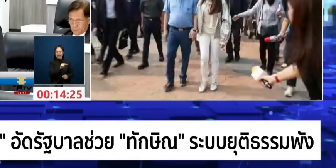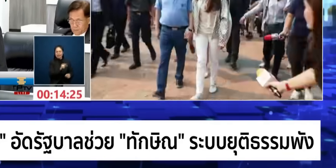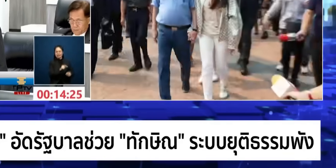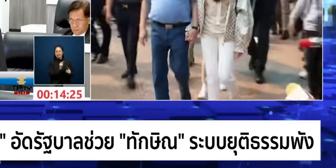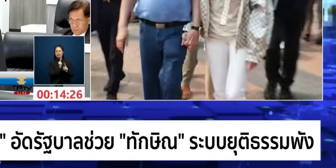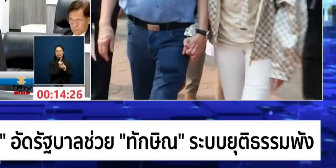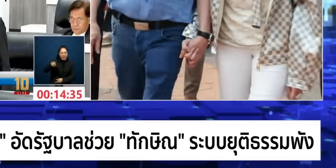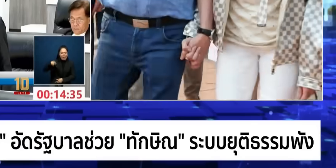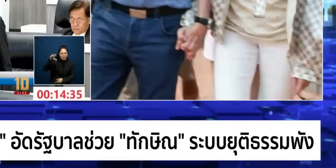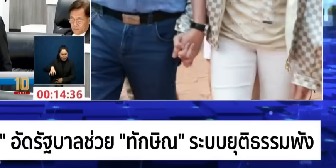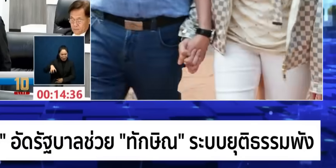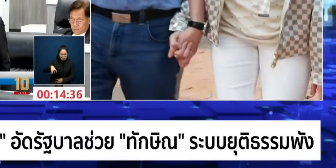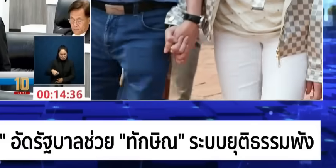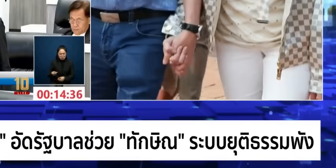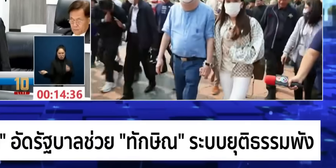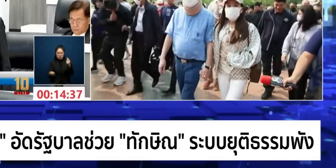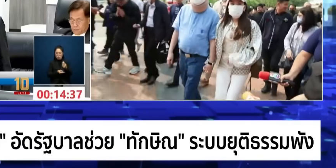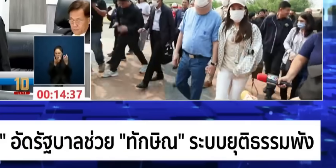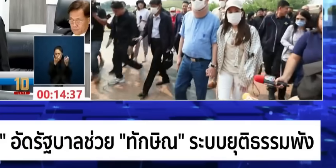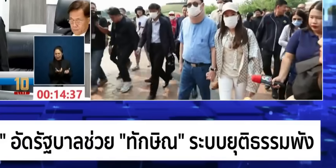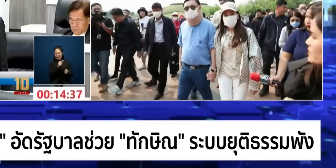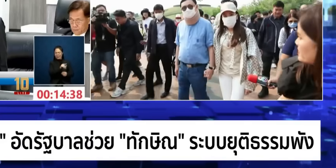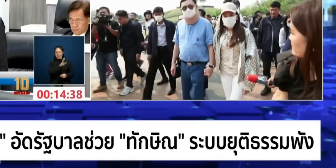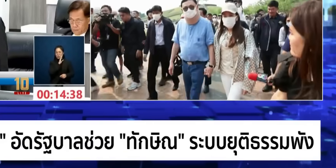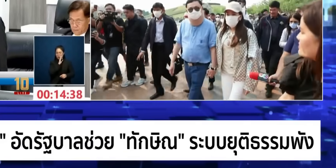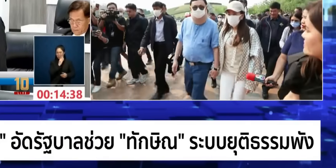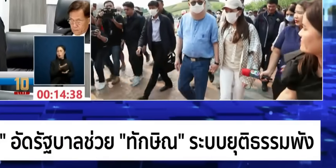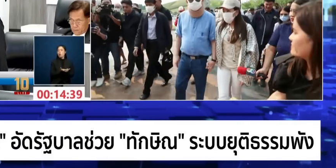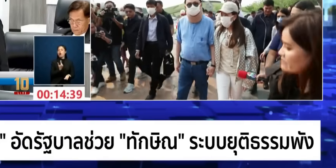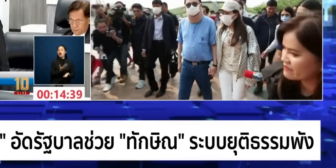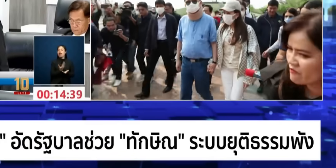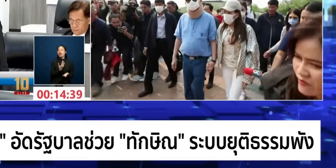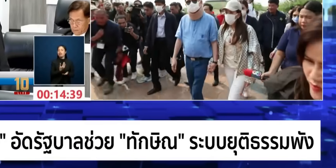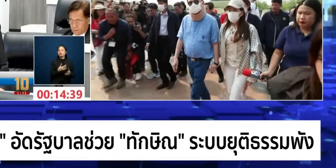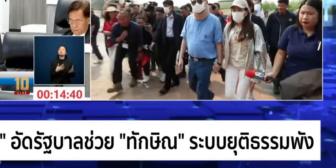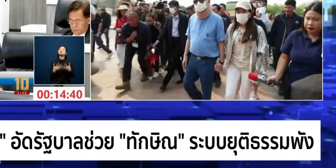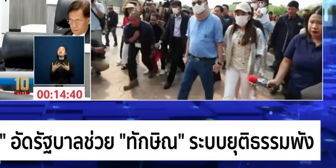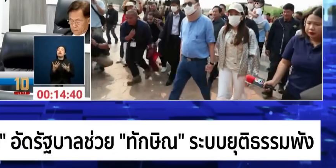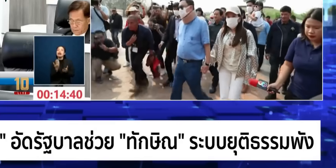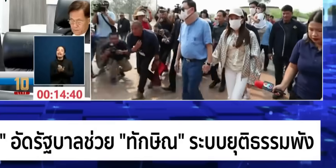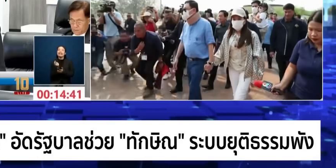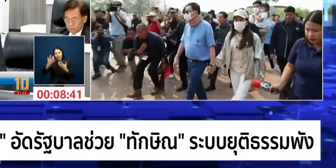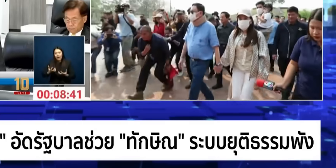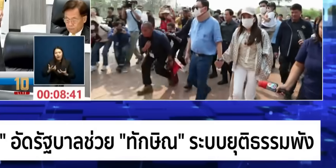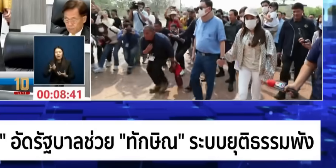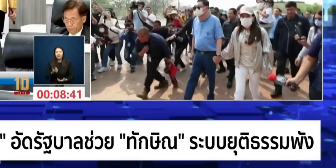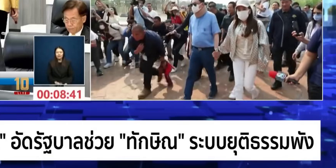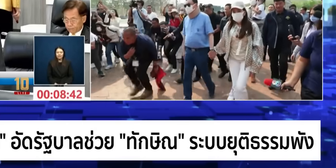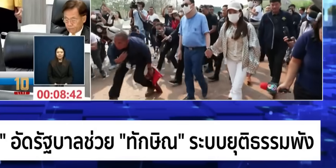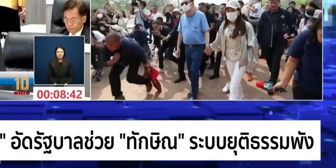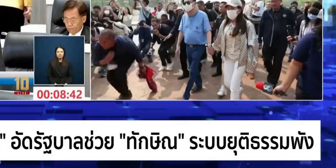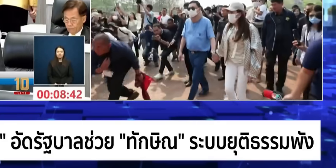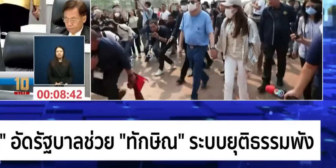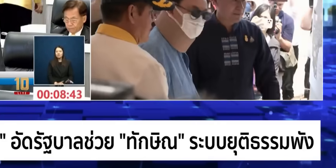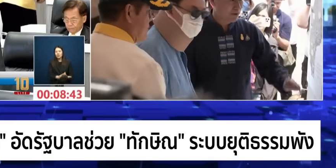ตามคำพิพากษาถ้าท่านมีอำนาจท่านมีเงินท่านก็สามารถที่จะทำให้สิ่งเหล่านั้นกลับกลายไปได้คุณถวิน